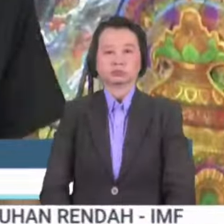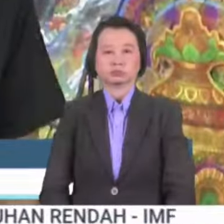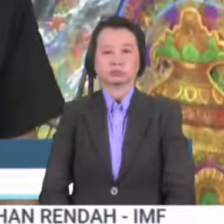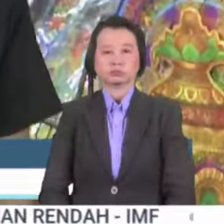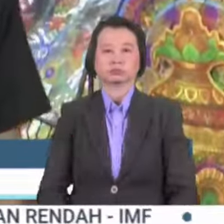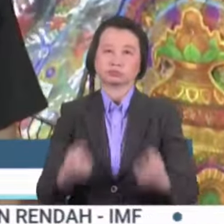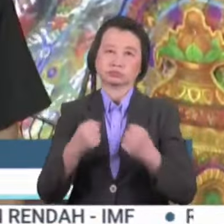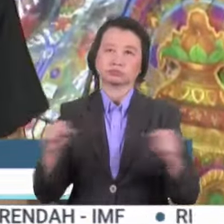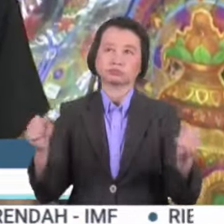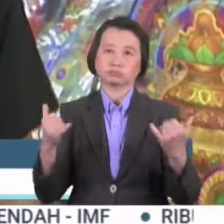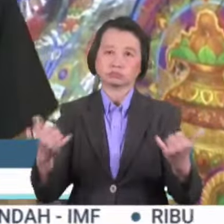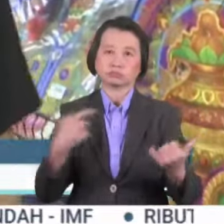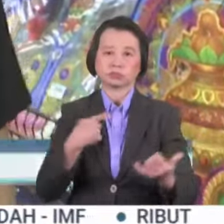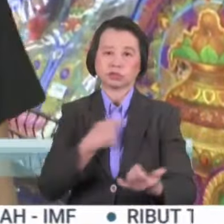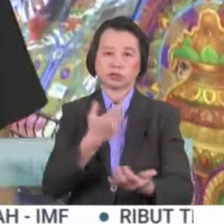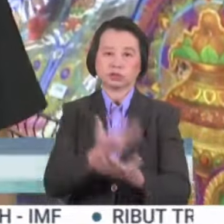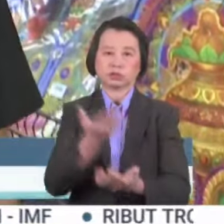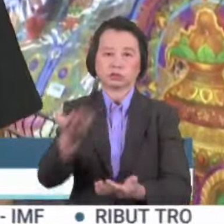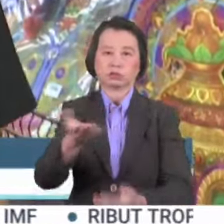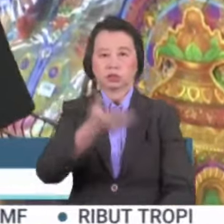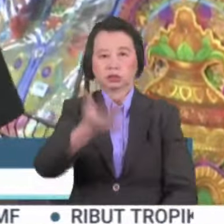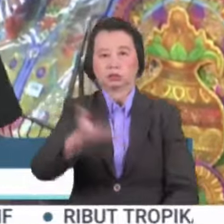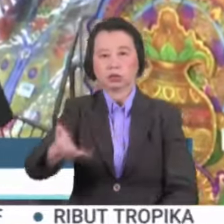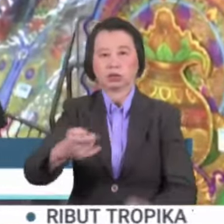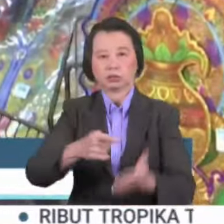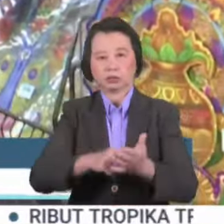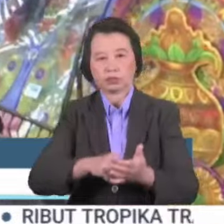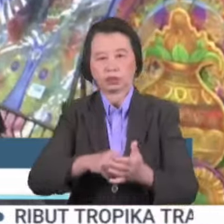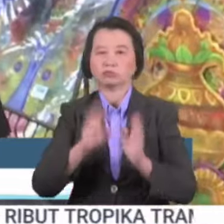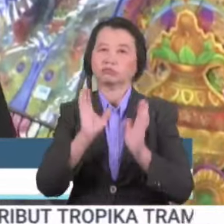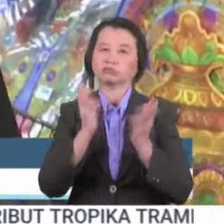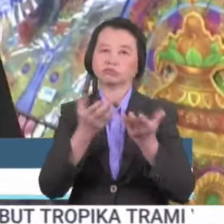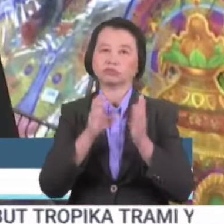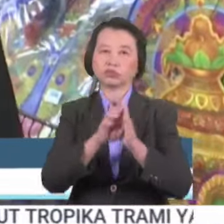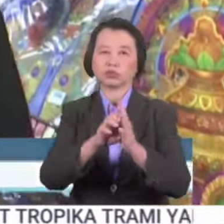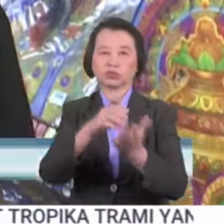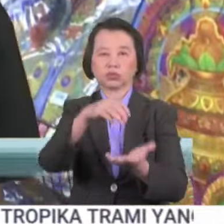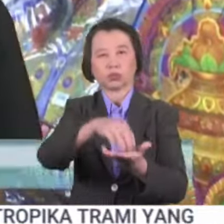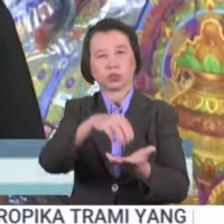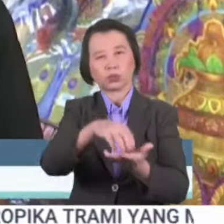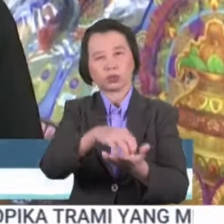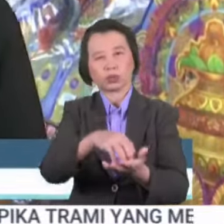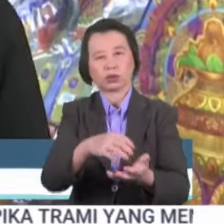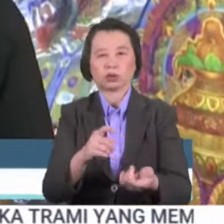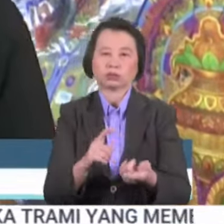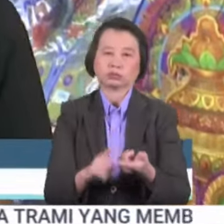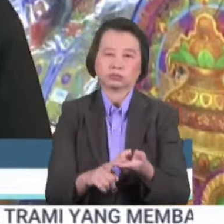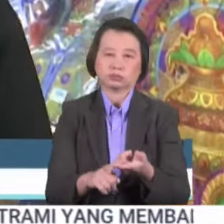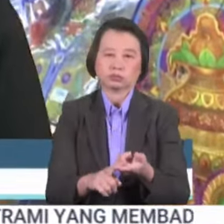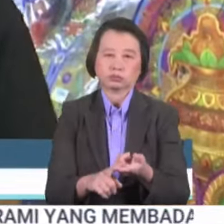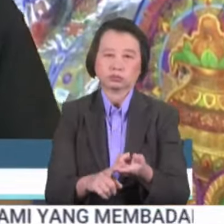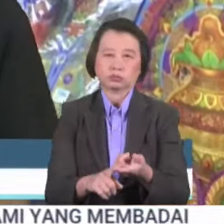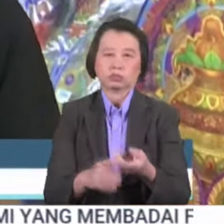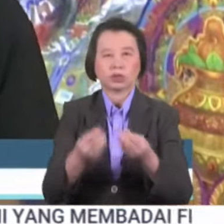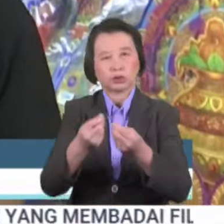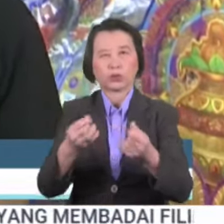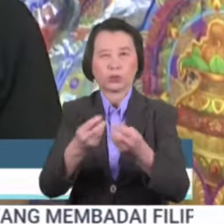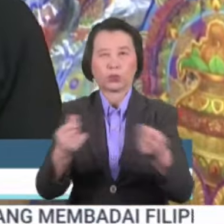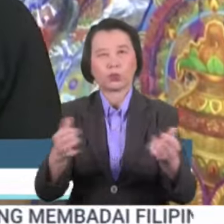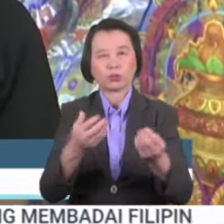Persiapan setakat ni kami belilah barang-barang keperluan macam kuih, biskut, tu sajalah